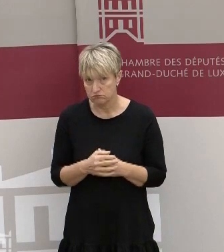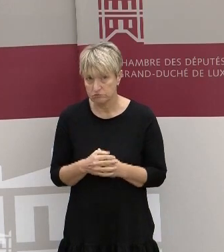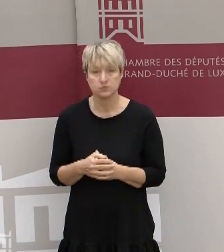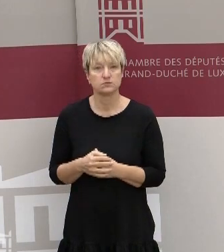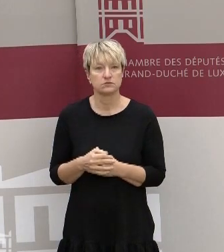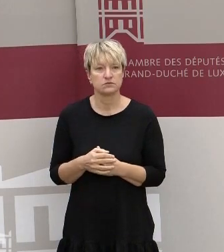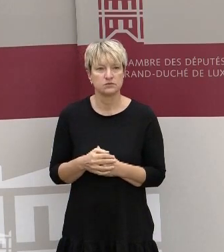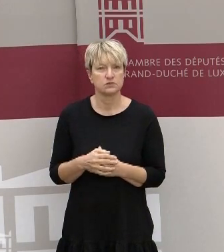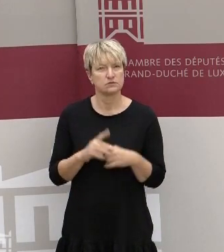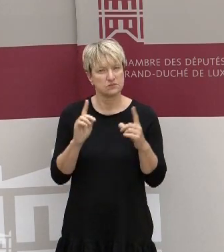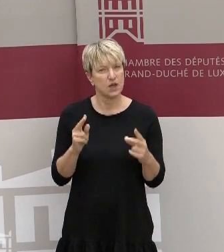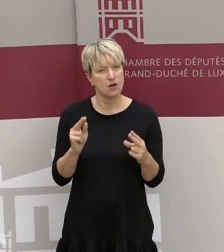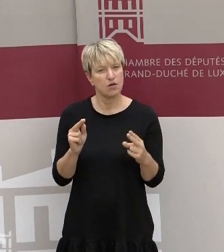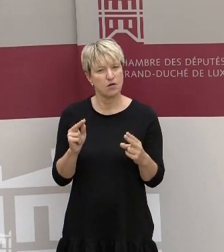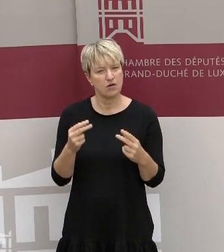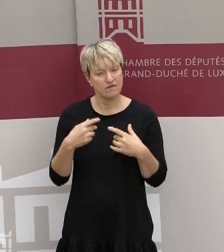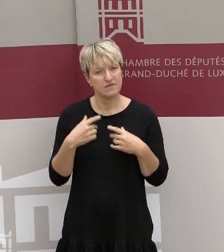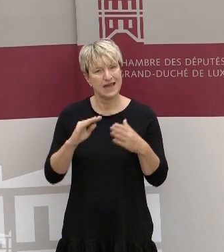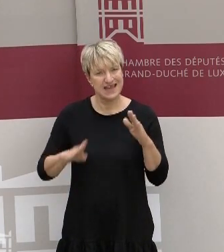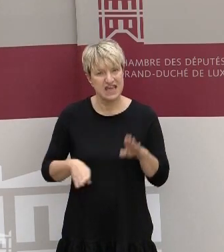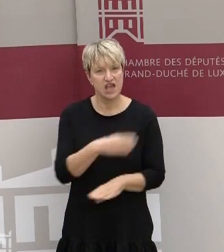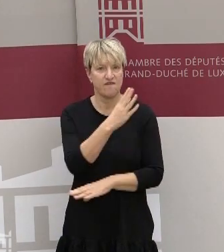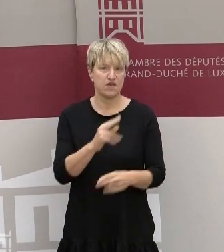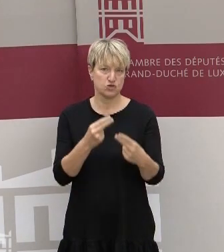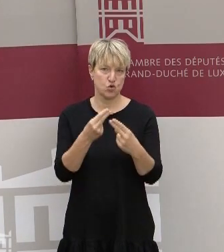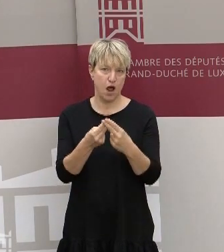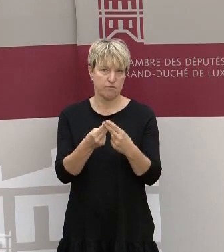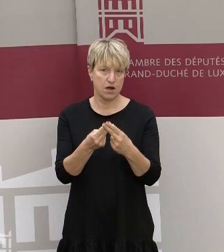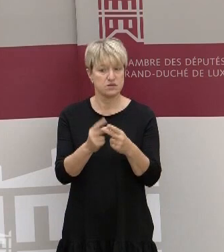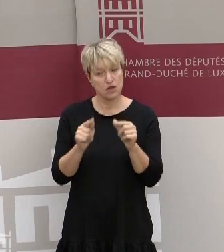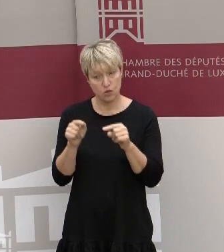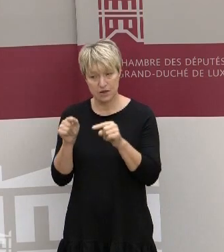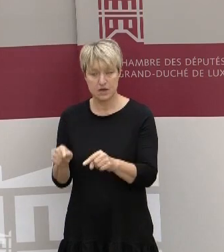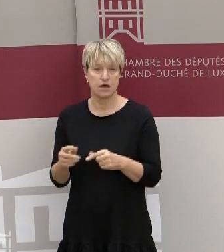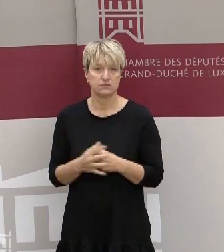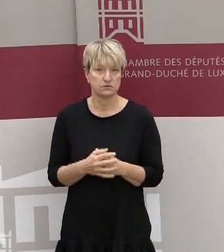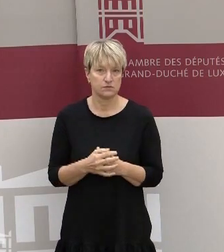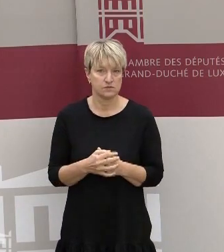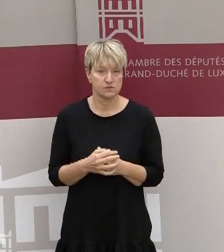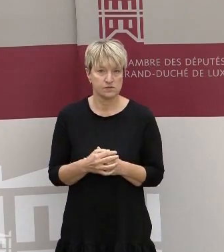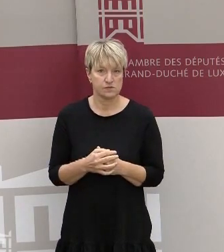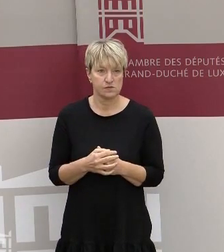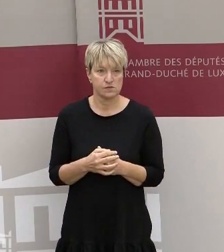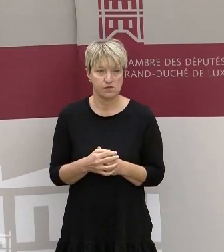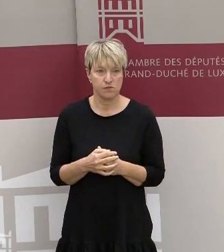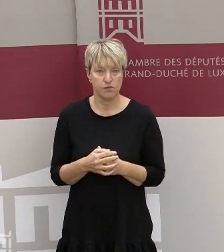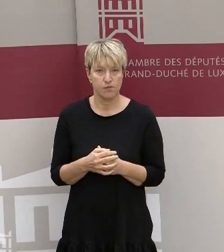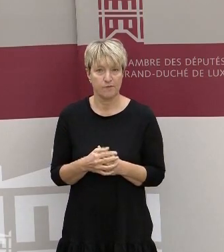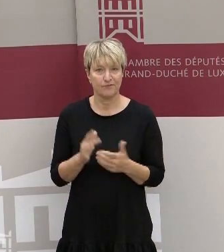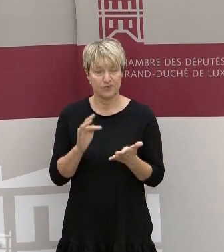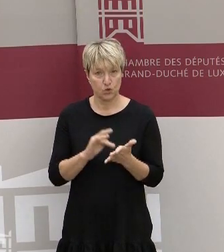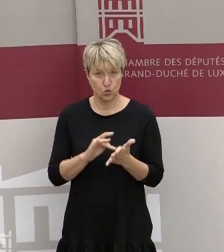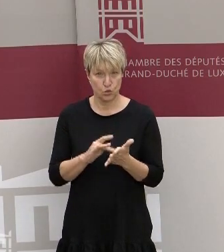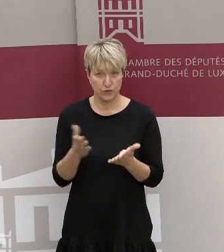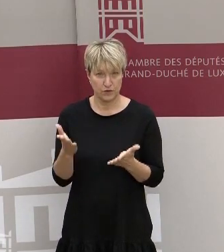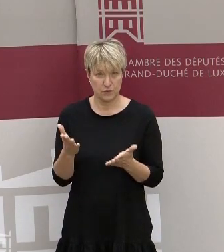Inflation angepasst gehen. Weil die Inflation an Zinslast klimmt, vierun. Auch wenn die Regierung bis jetzt